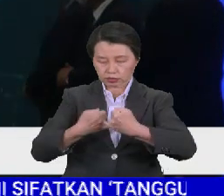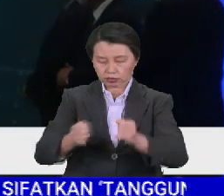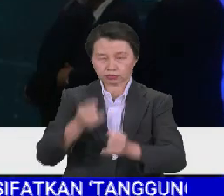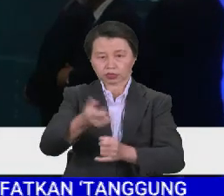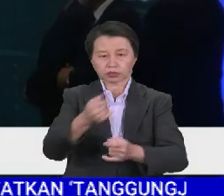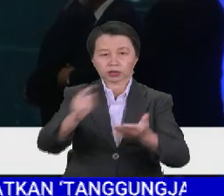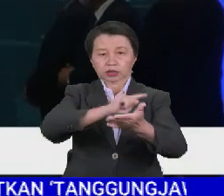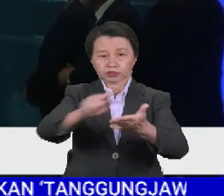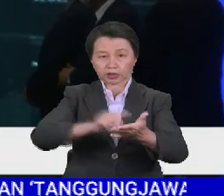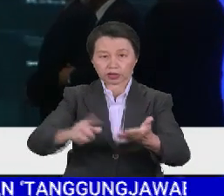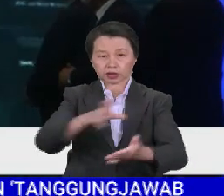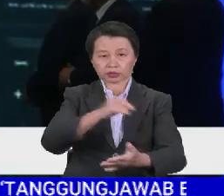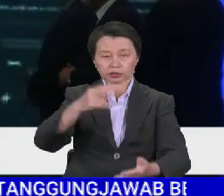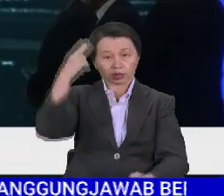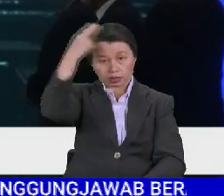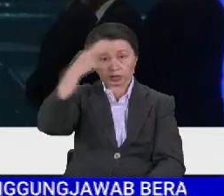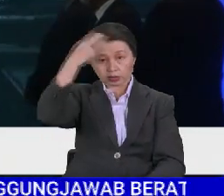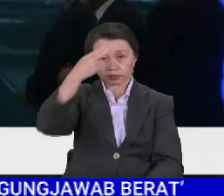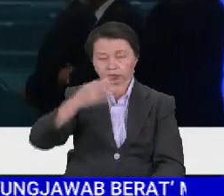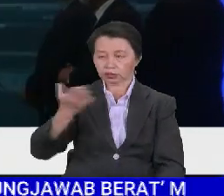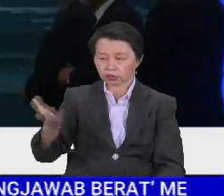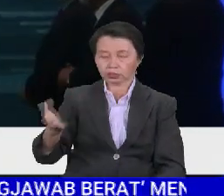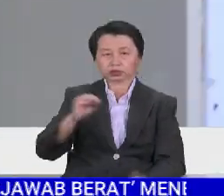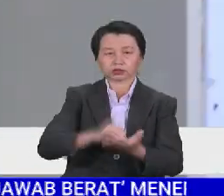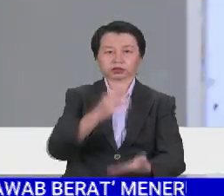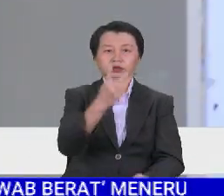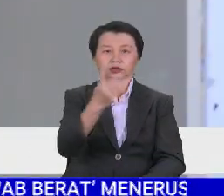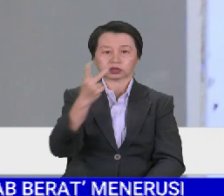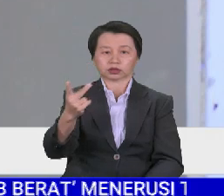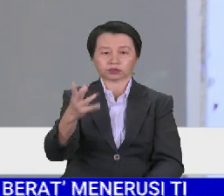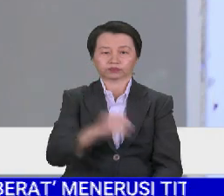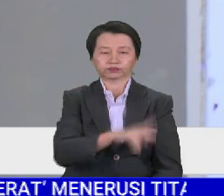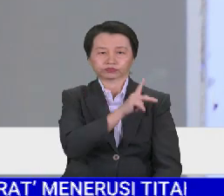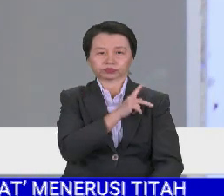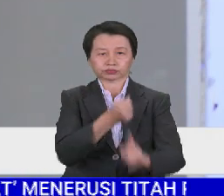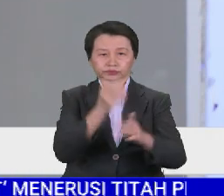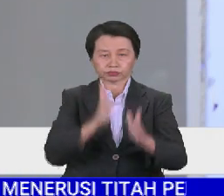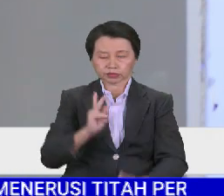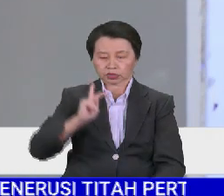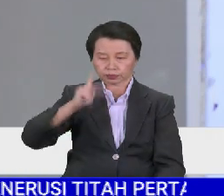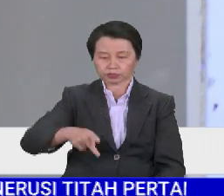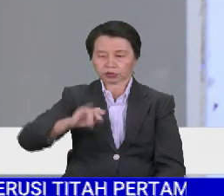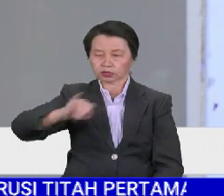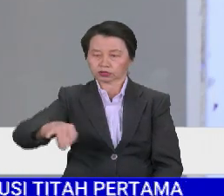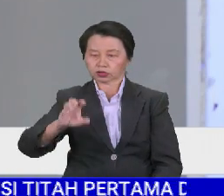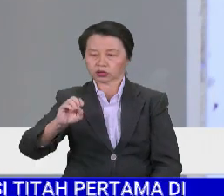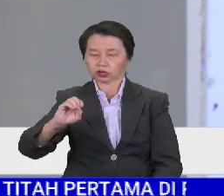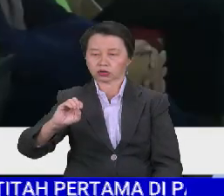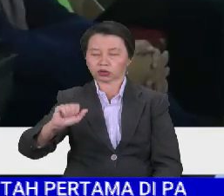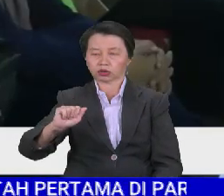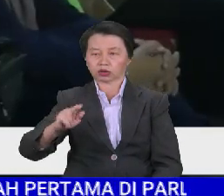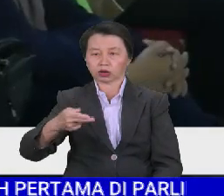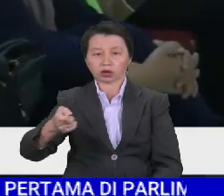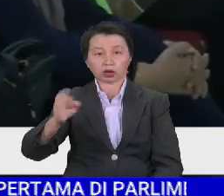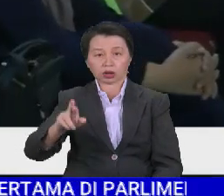zakat dan Haji Jauhar dan Muis di Kota Kinabalu sementara itu ketua pengarah jawheart Datuk selamat paigo memalukan